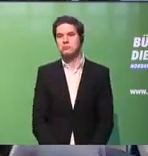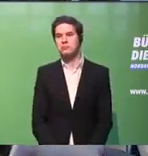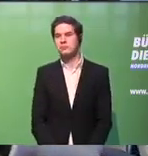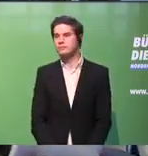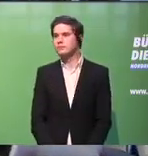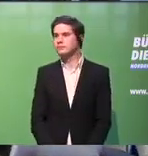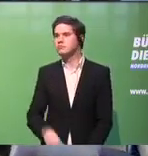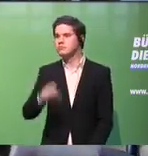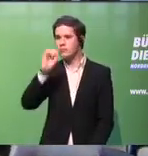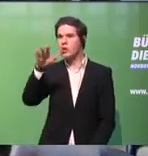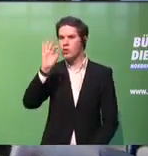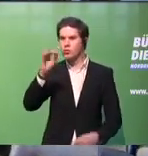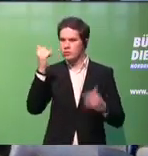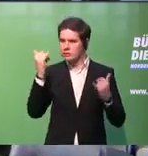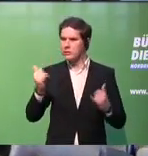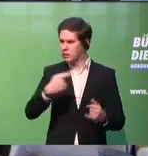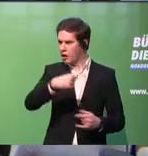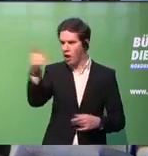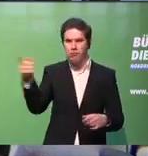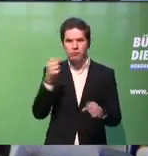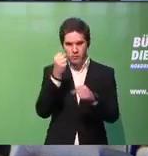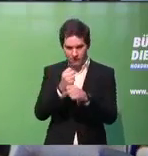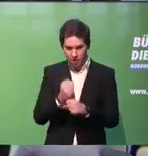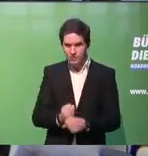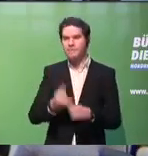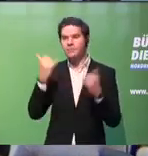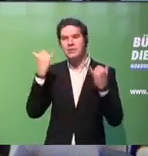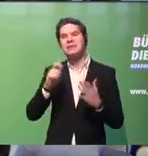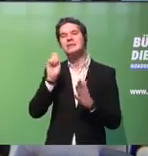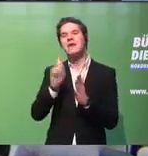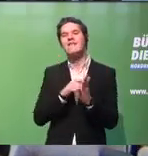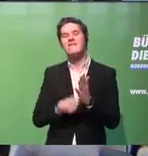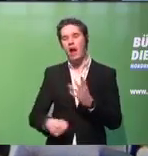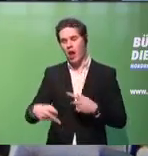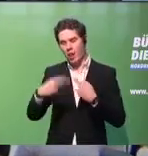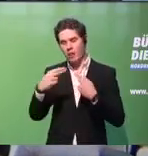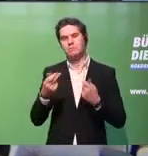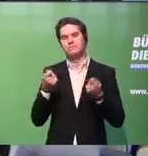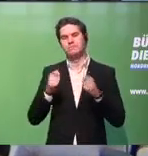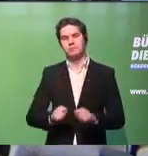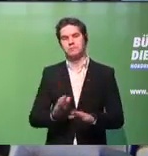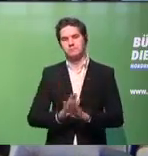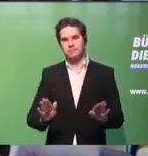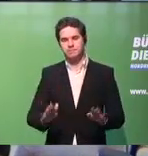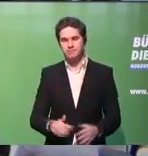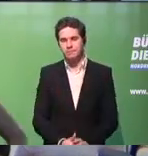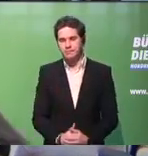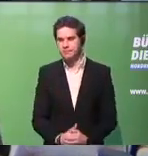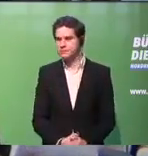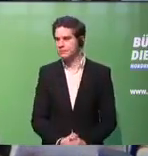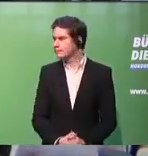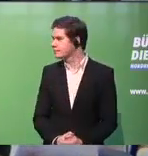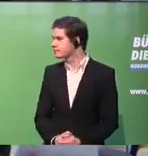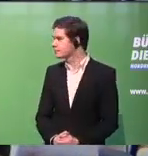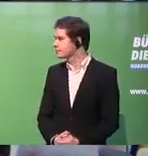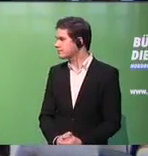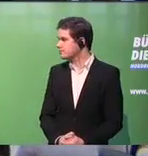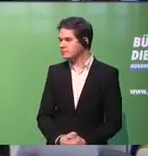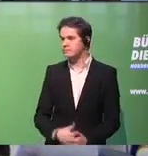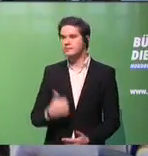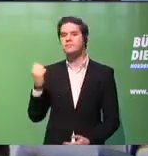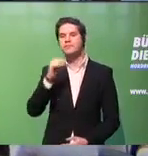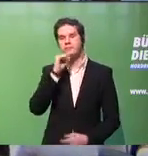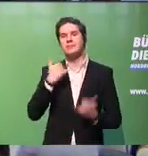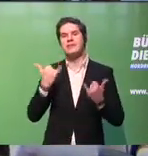Ich sehe jetzt niemanden mehr. Dann schließe ich somit den Wahlgang. Und ich habe jetzt das Ergebnis